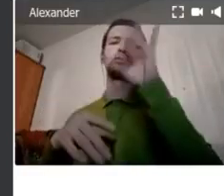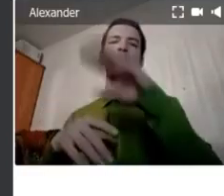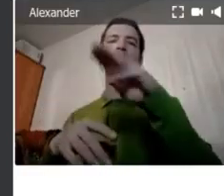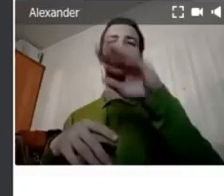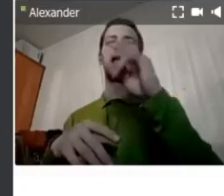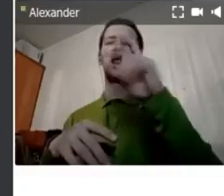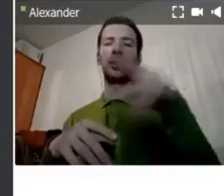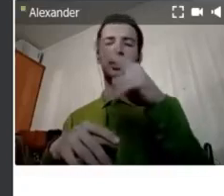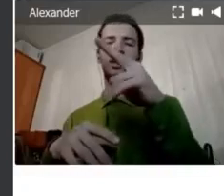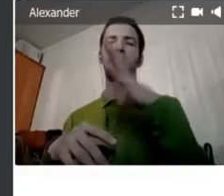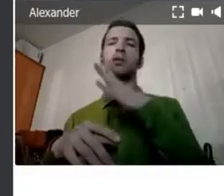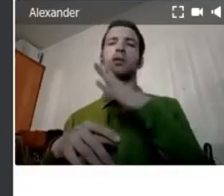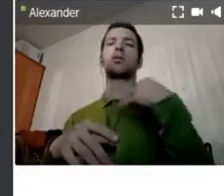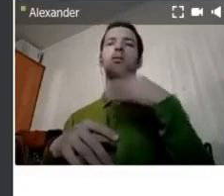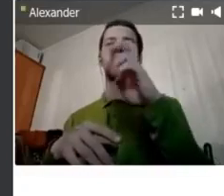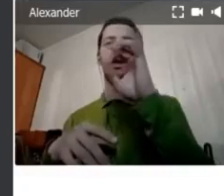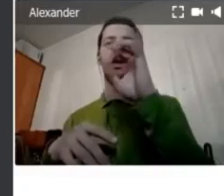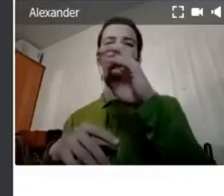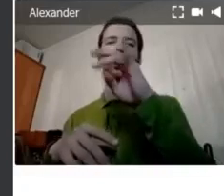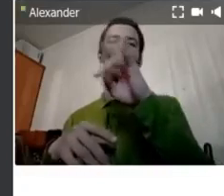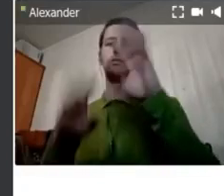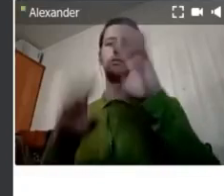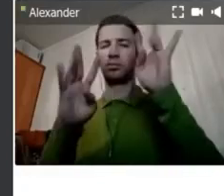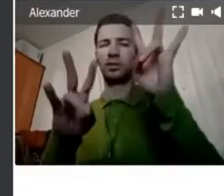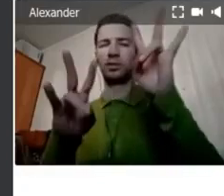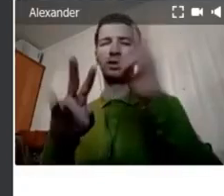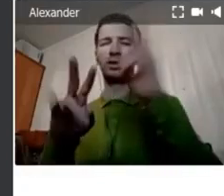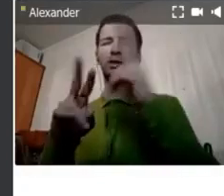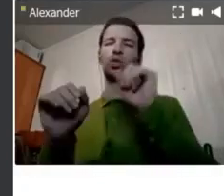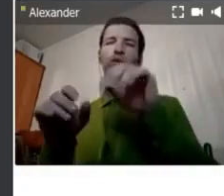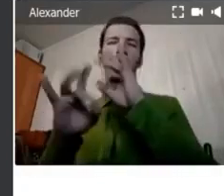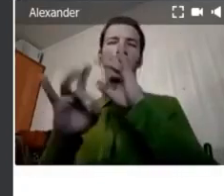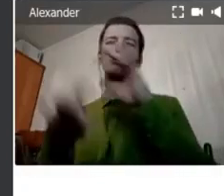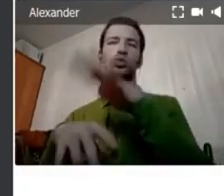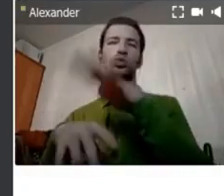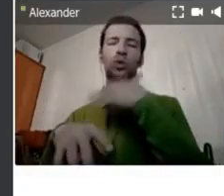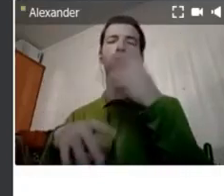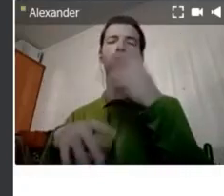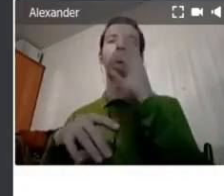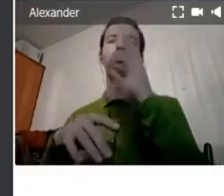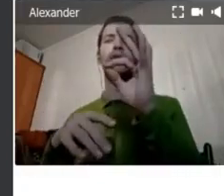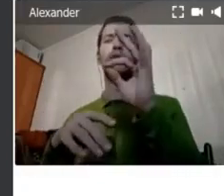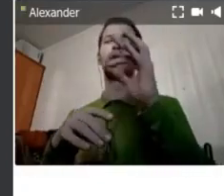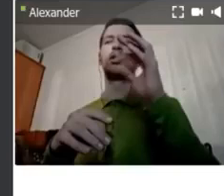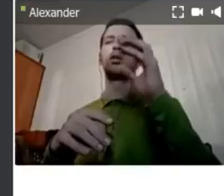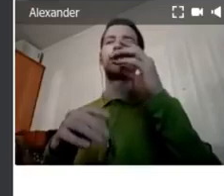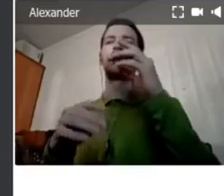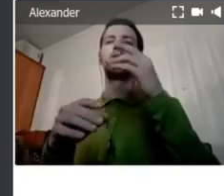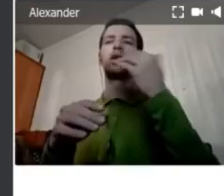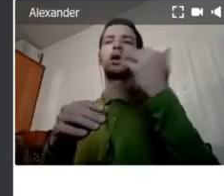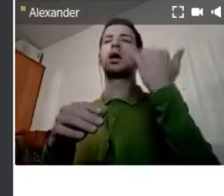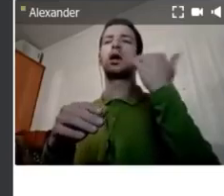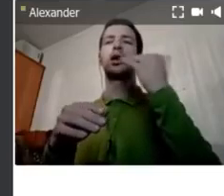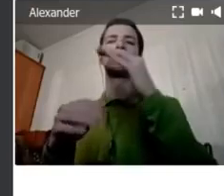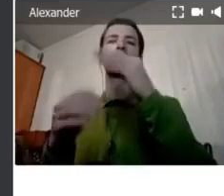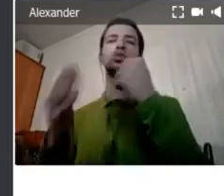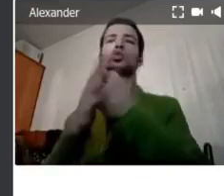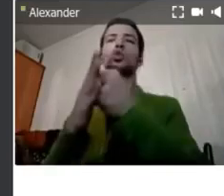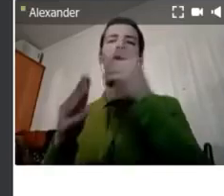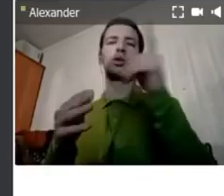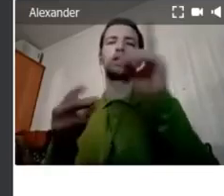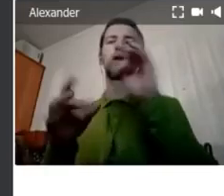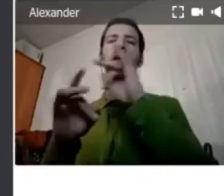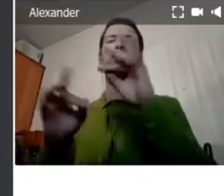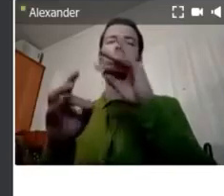это в детском лагере в Украине, все. То есть это единственная заграница была моя до знакомства с